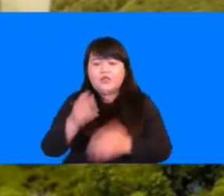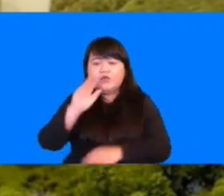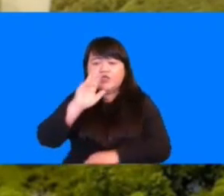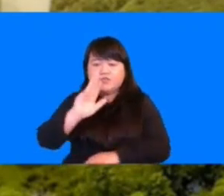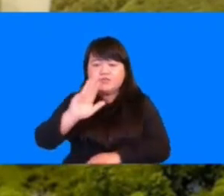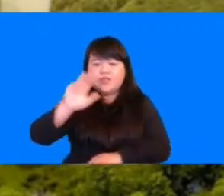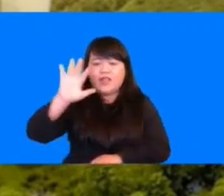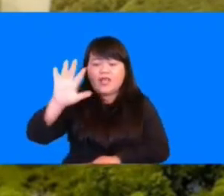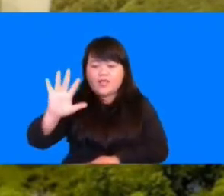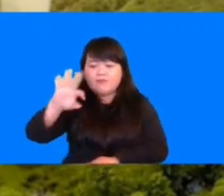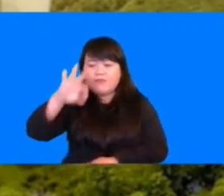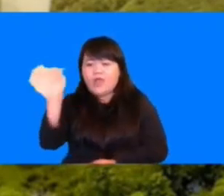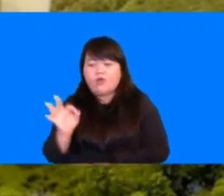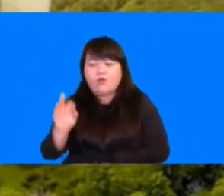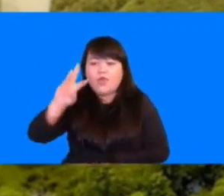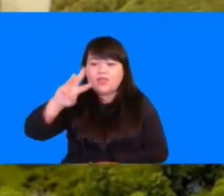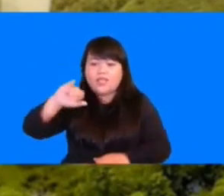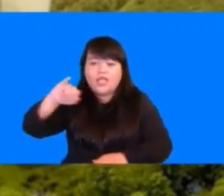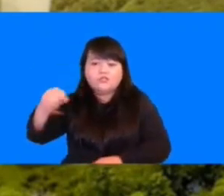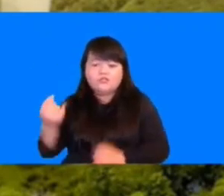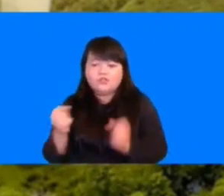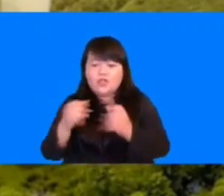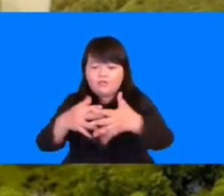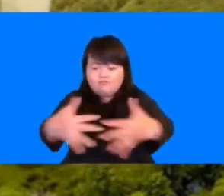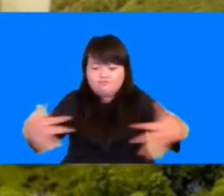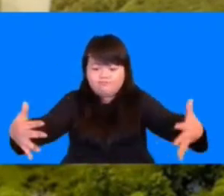95,3 juta hektar.